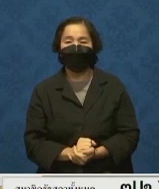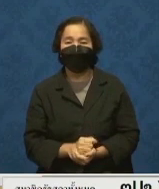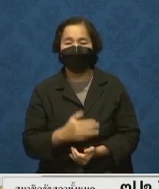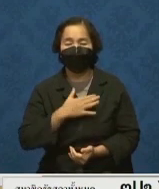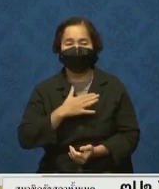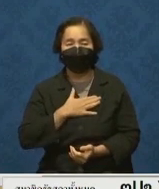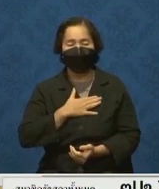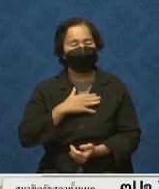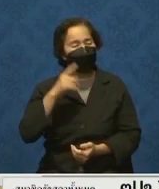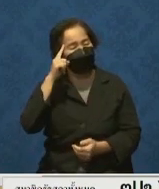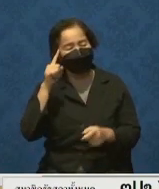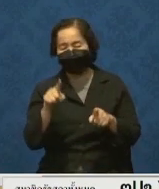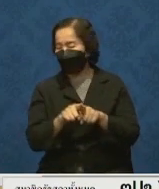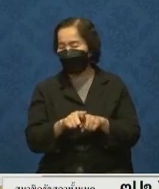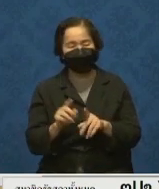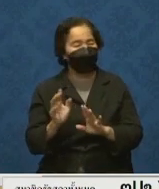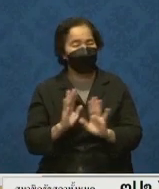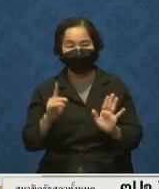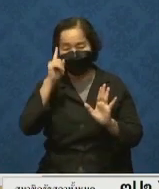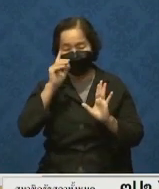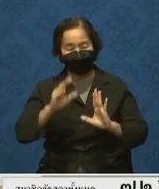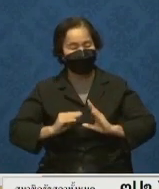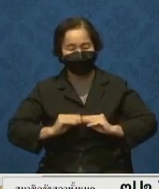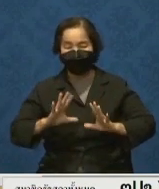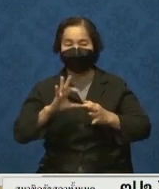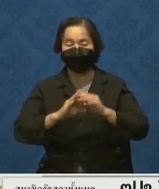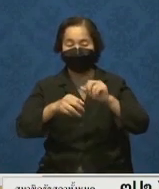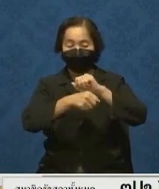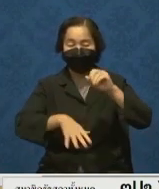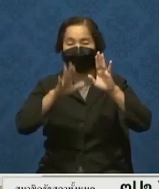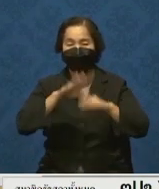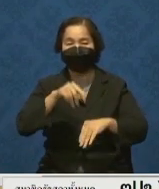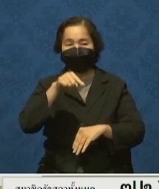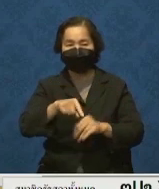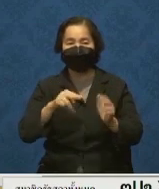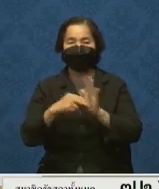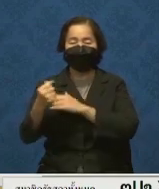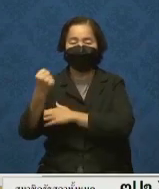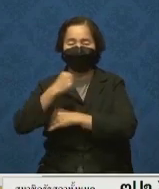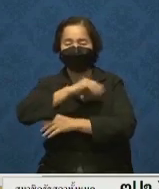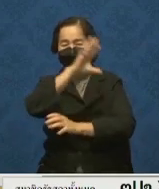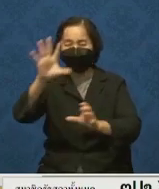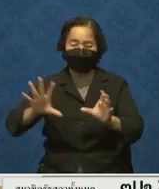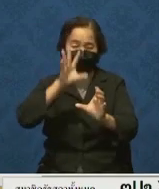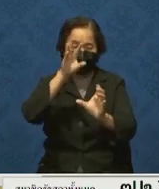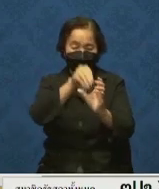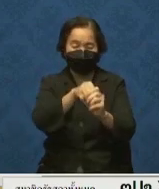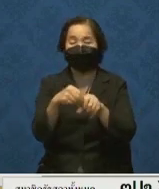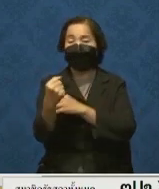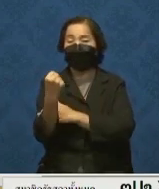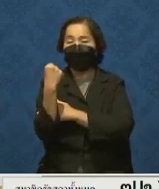าจเหพ้องด้วยนะครับโครงสรางแบบนี้นะครัที่เอื้อต่อการรูปอำนาจไปสู่ของกลมคนที่